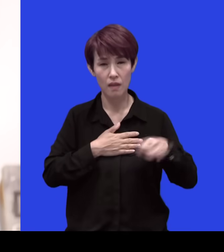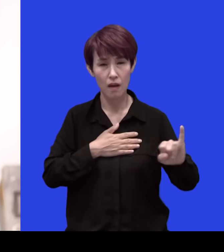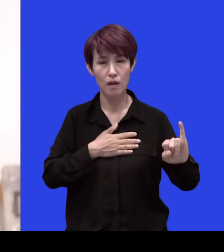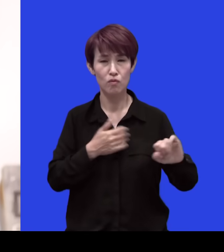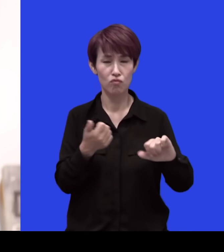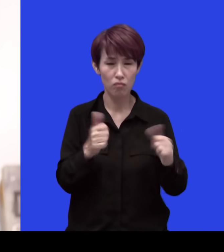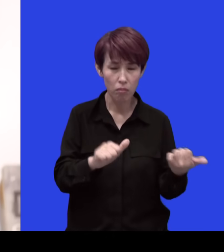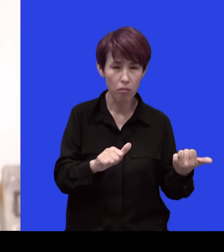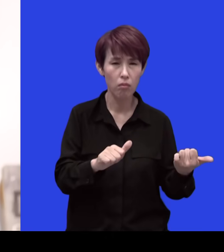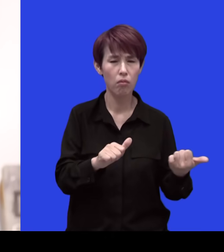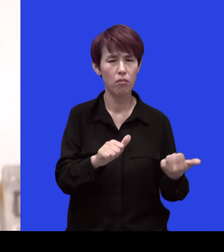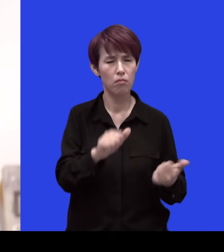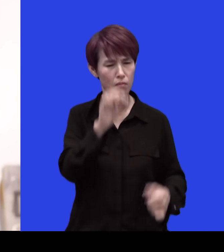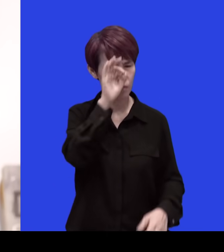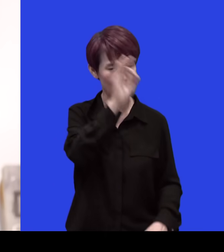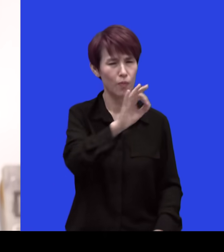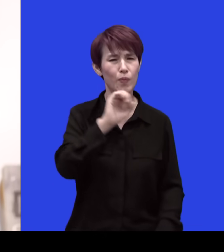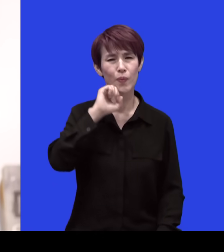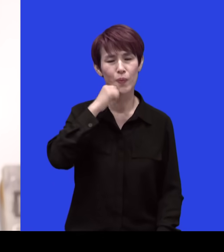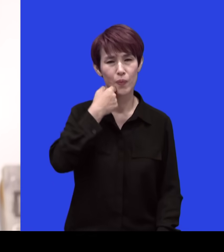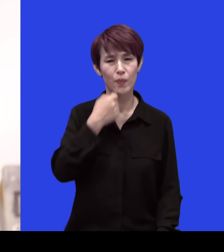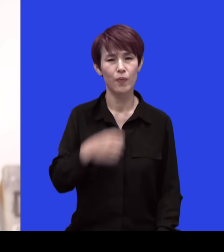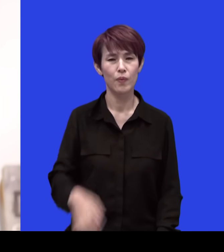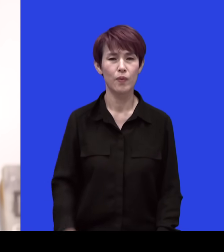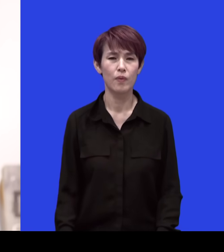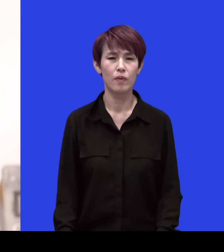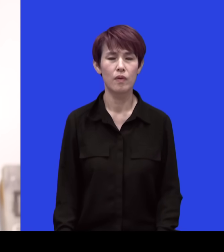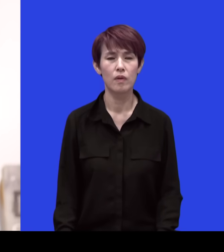보지도 예. 못하고. 예, 예. 또